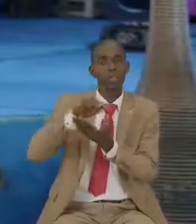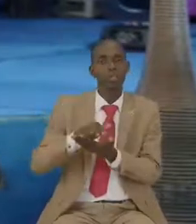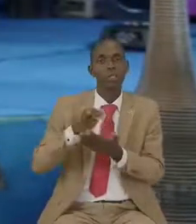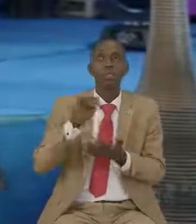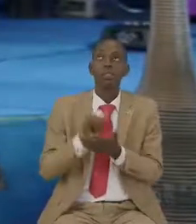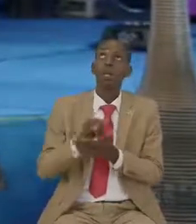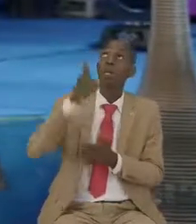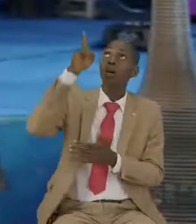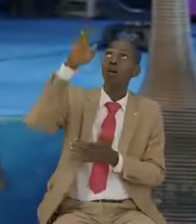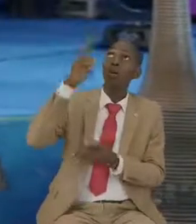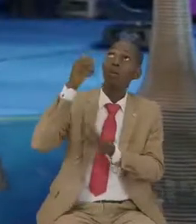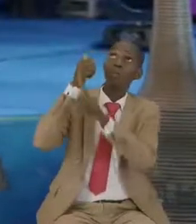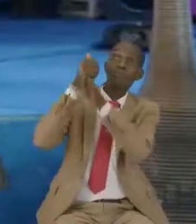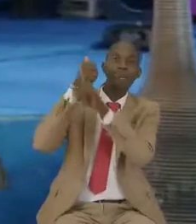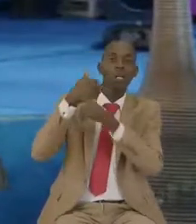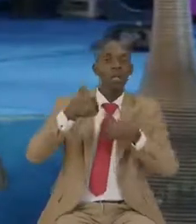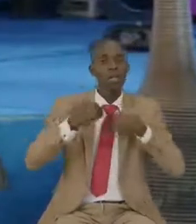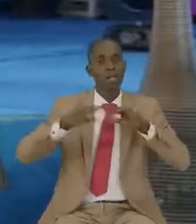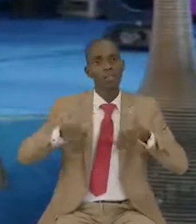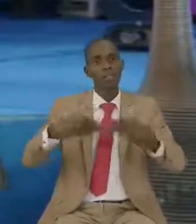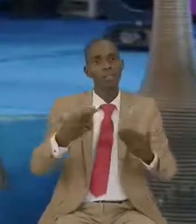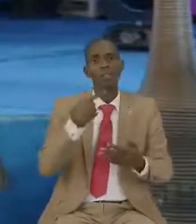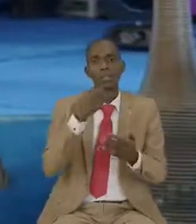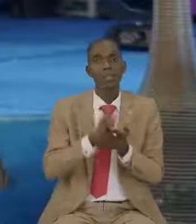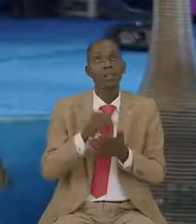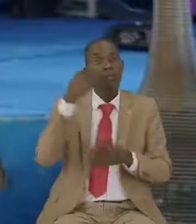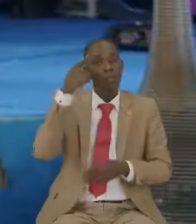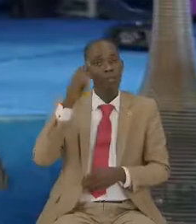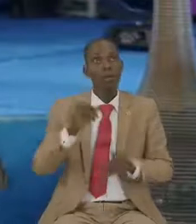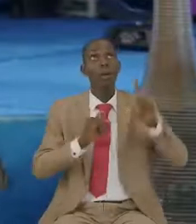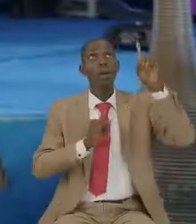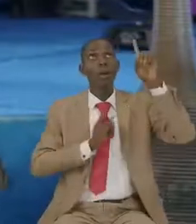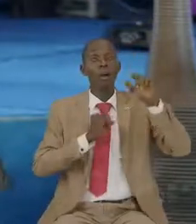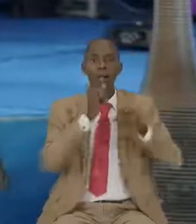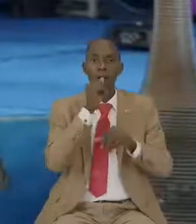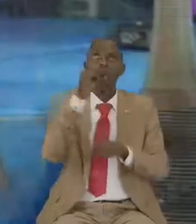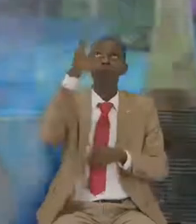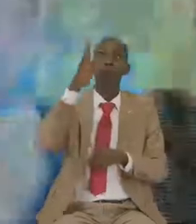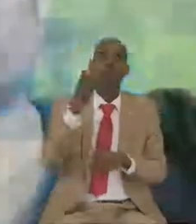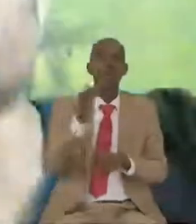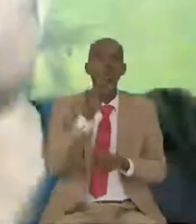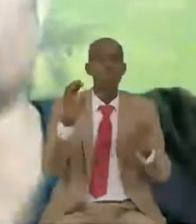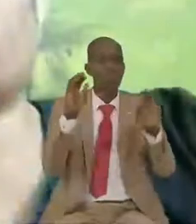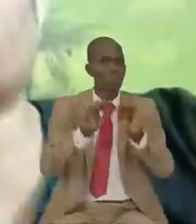Seigneur est de regarder l'agneau que Dieu lui-même a donné. Et dit,